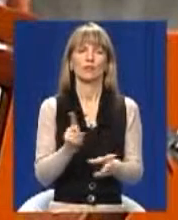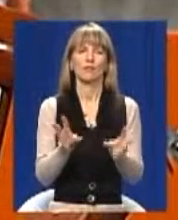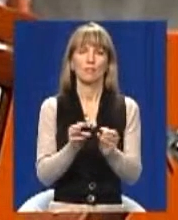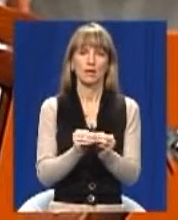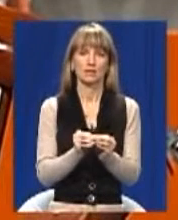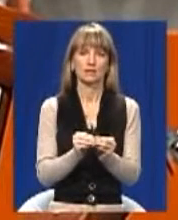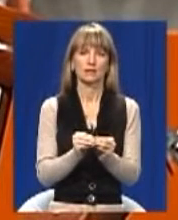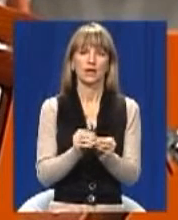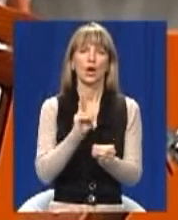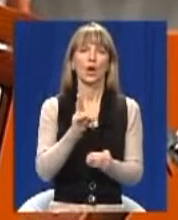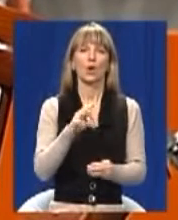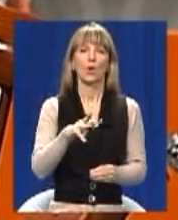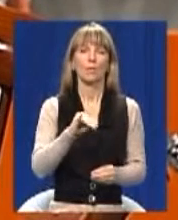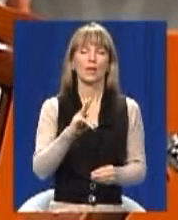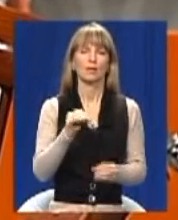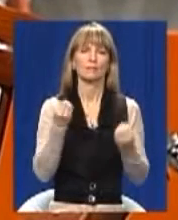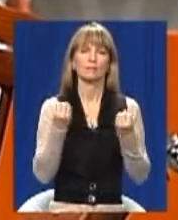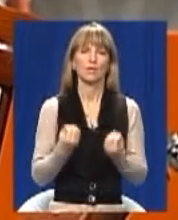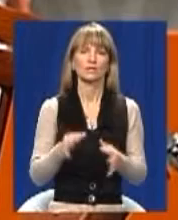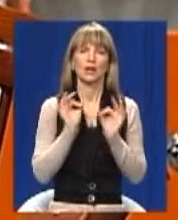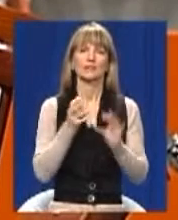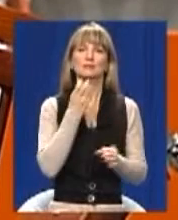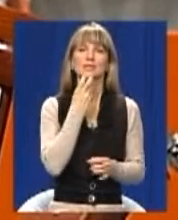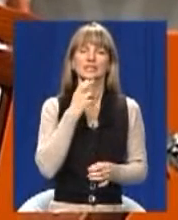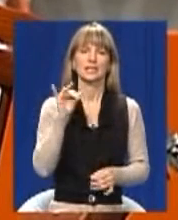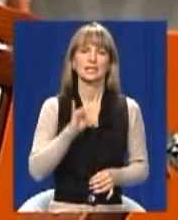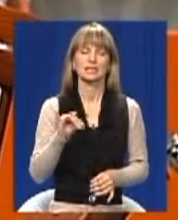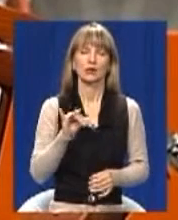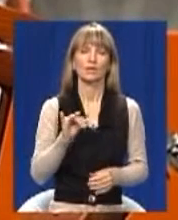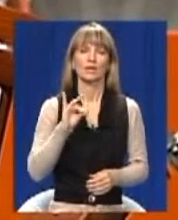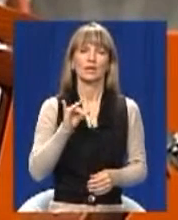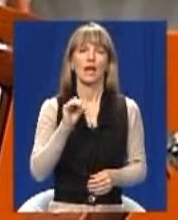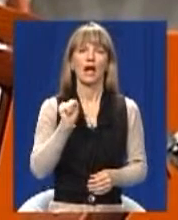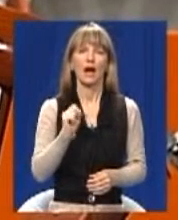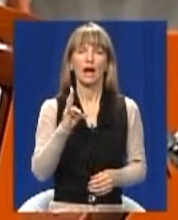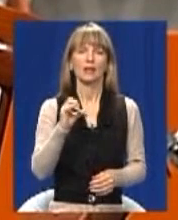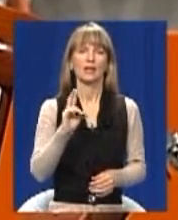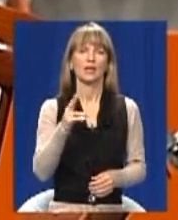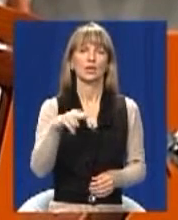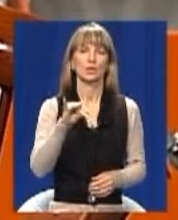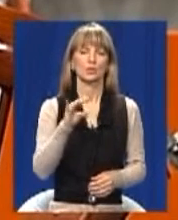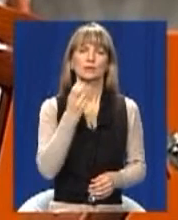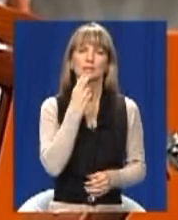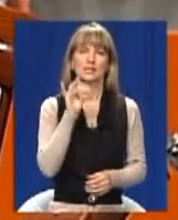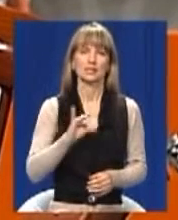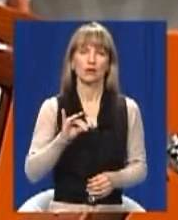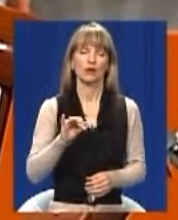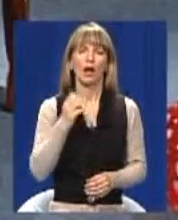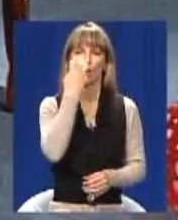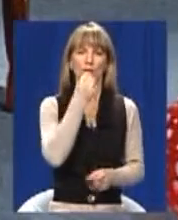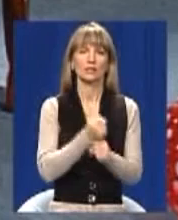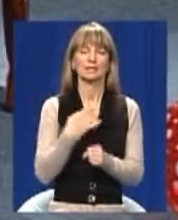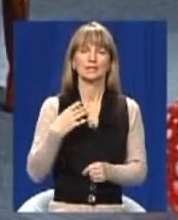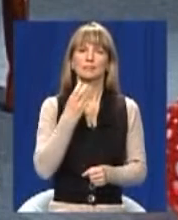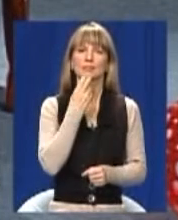в коміків просто розказують смішні історії, анекдоти там, а клоуни якісь смішні речі роблять. А,